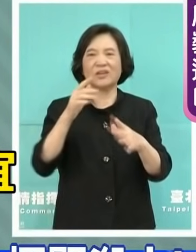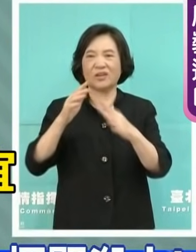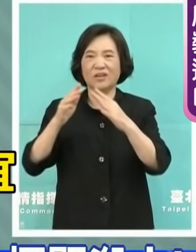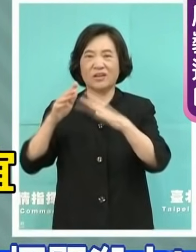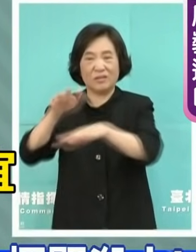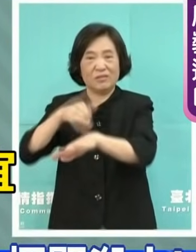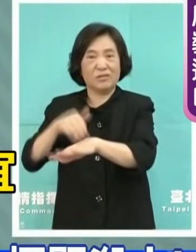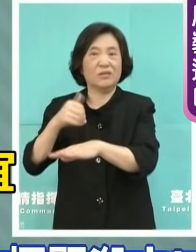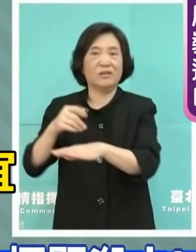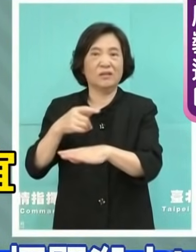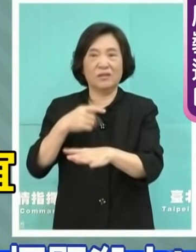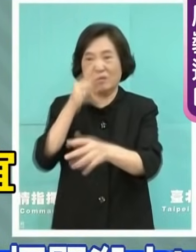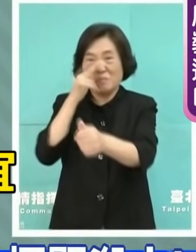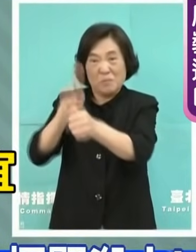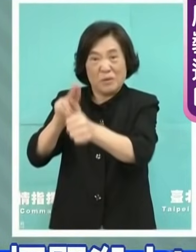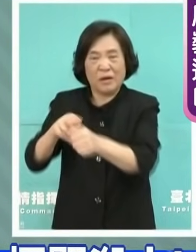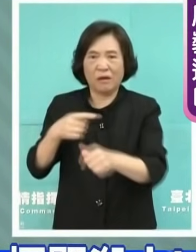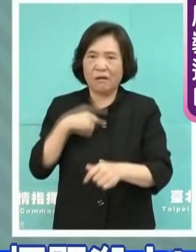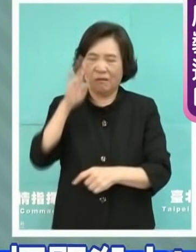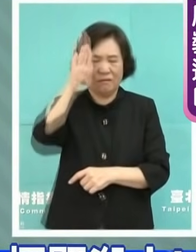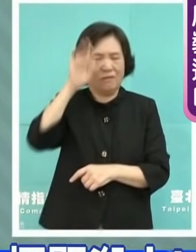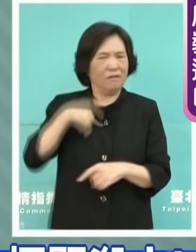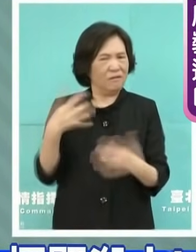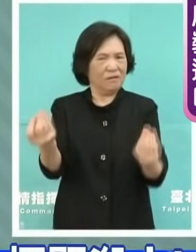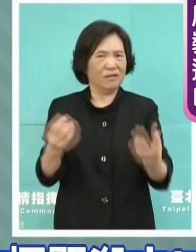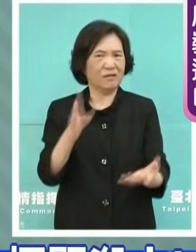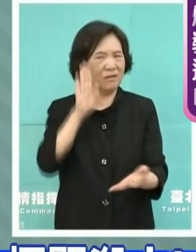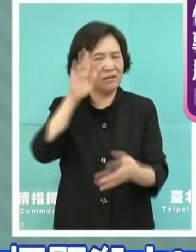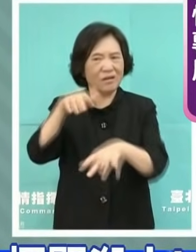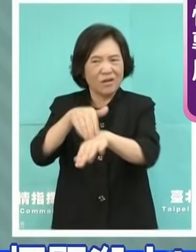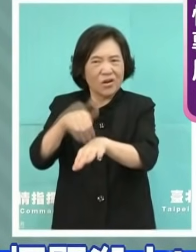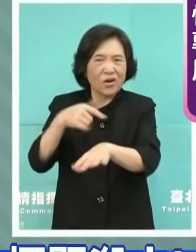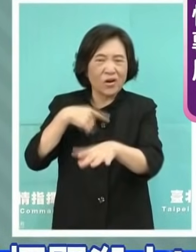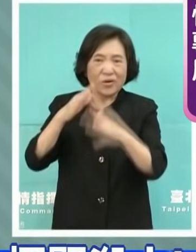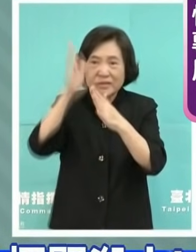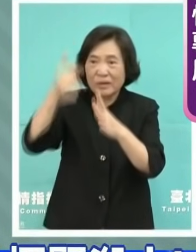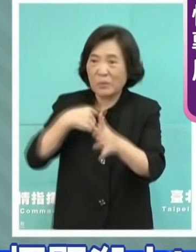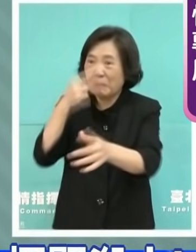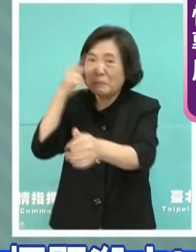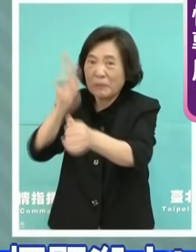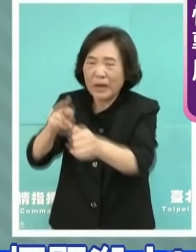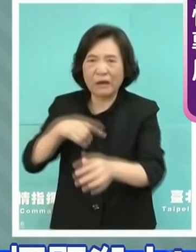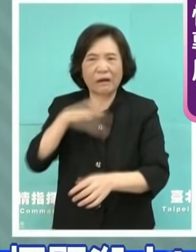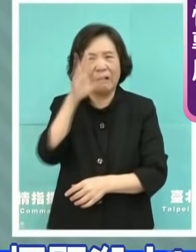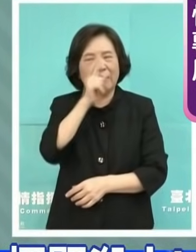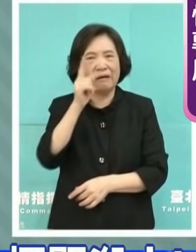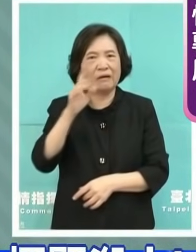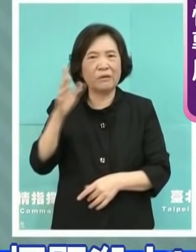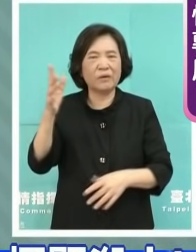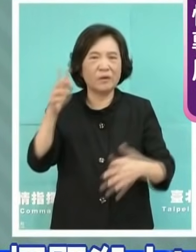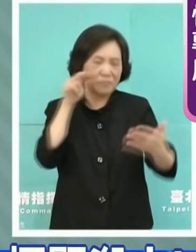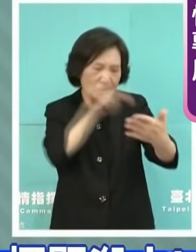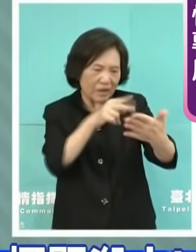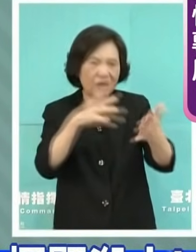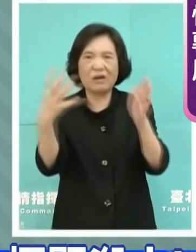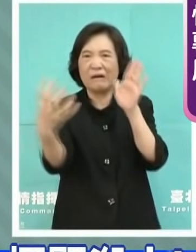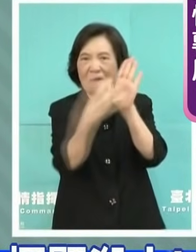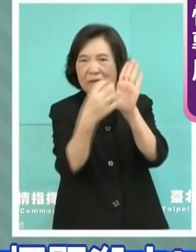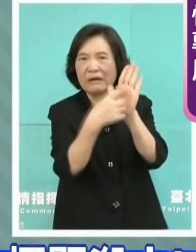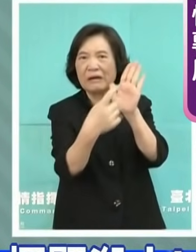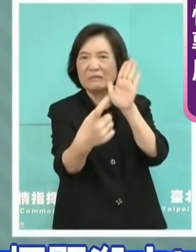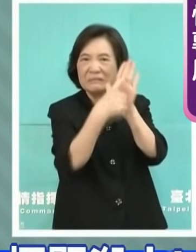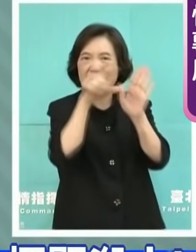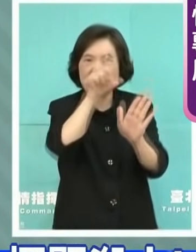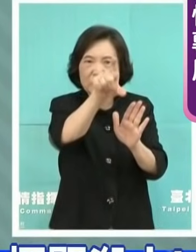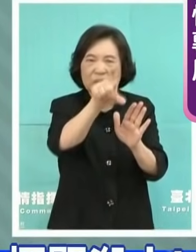么时候打过有益？所以有时候常常哦，那个我对哦，那个常常读那个报道也没什么问题，那个标题实在是。